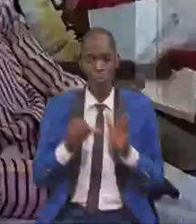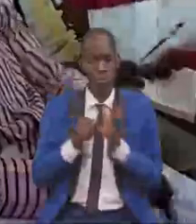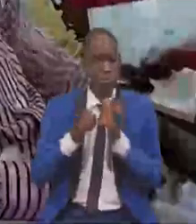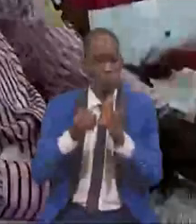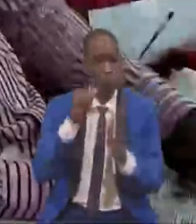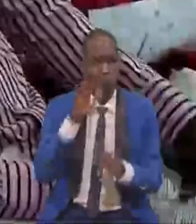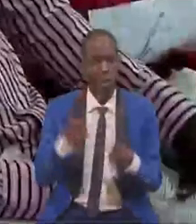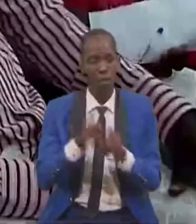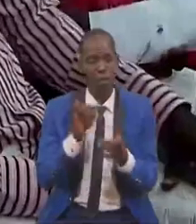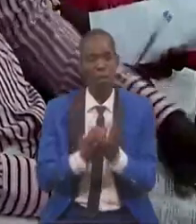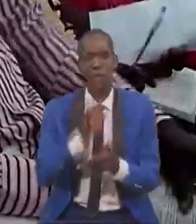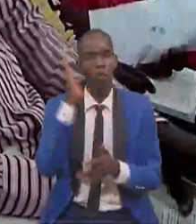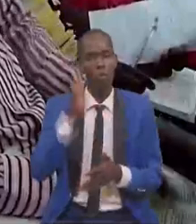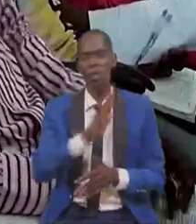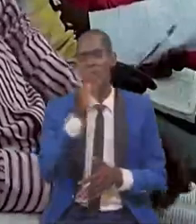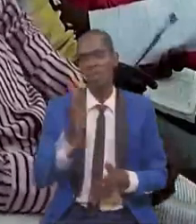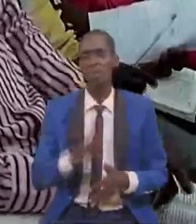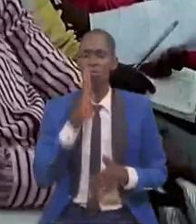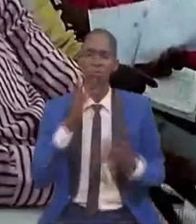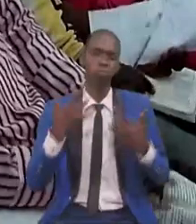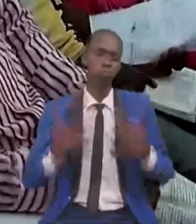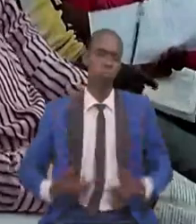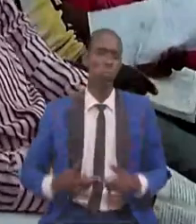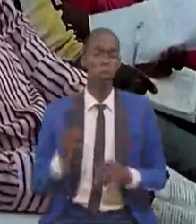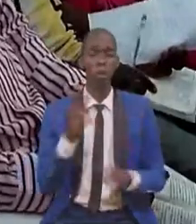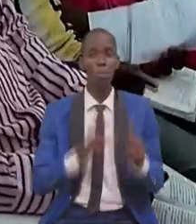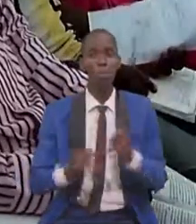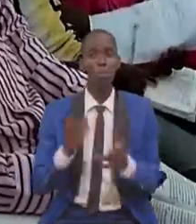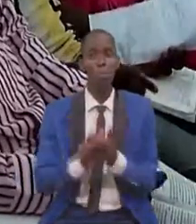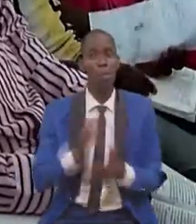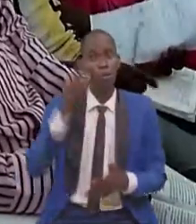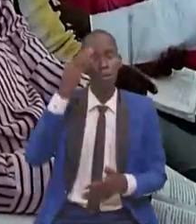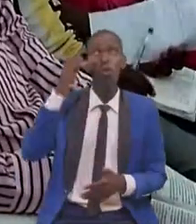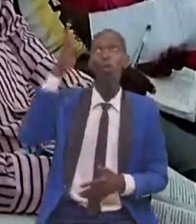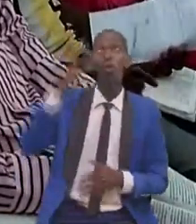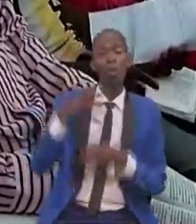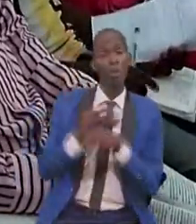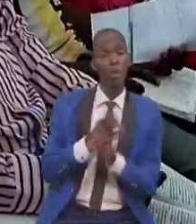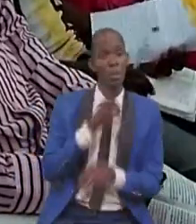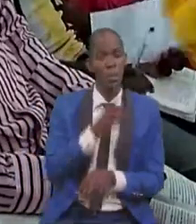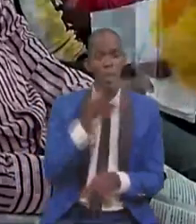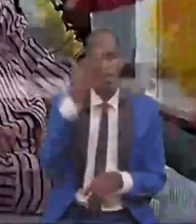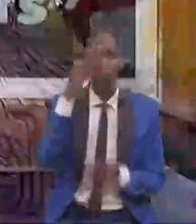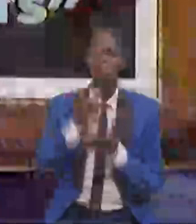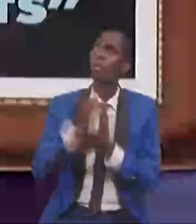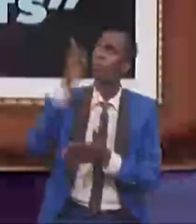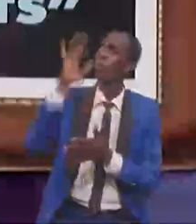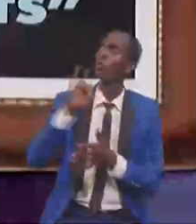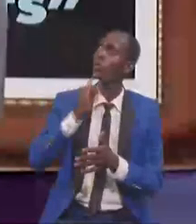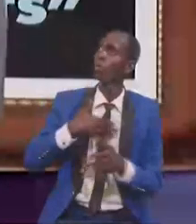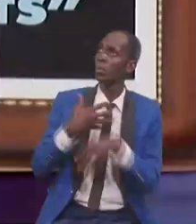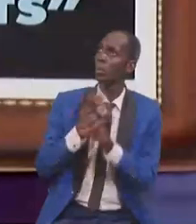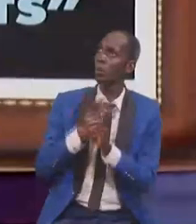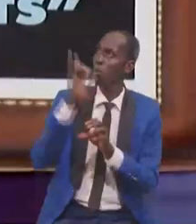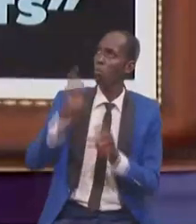jamais déçues. Les gens qui savent que Dieu les a créés, et parce qu'il est mon créateur, alors il doit résoudre mon